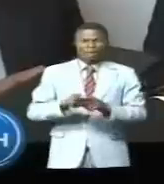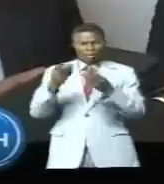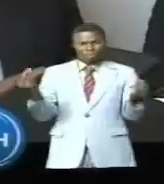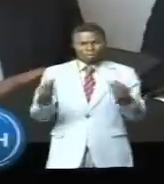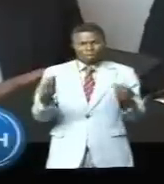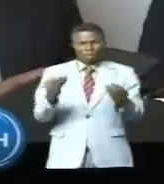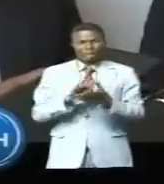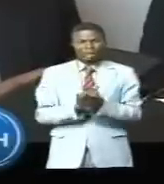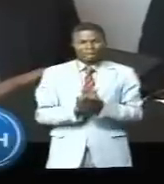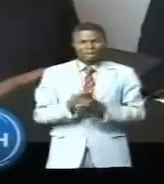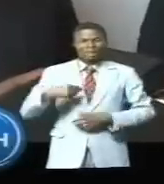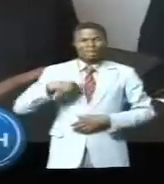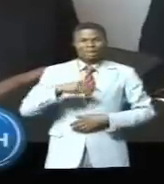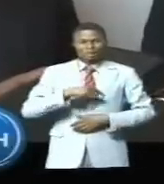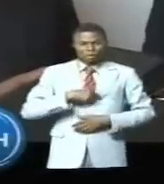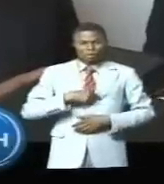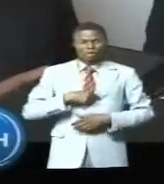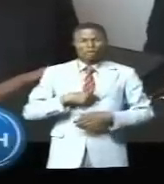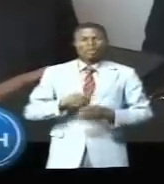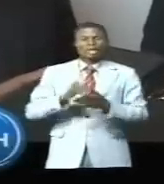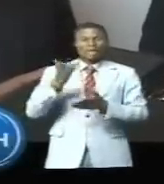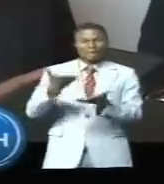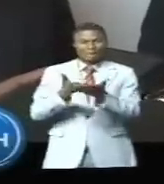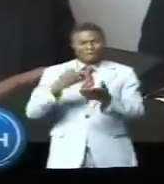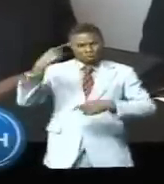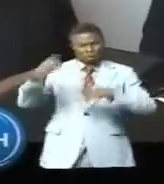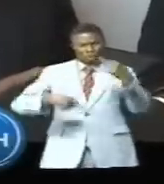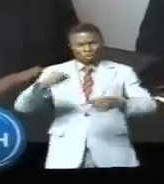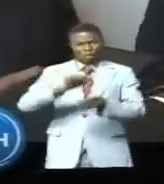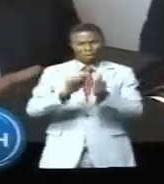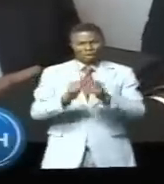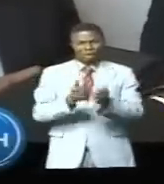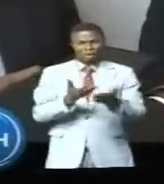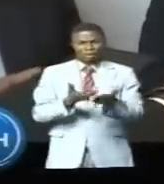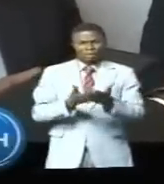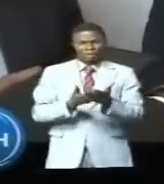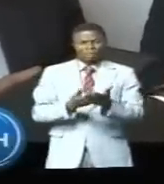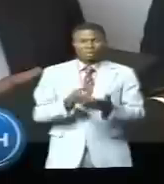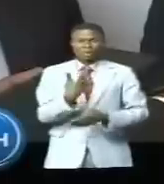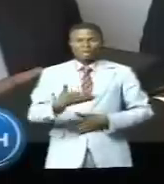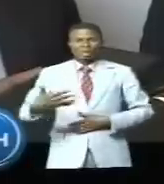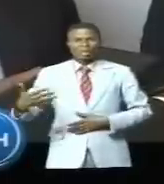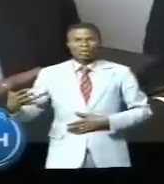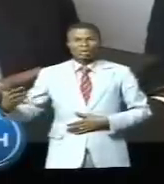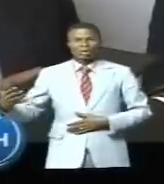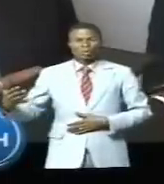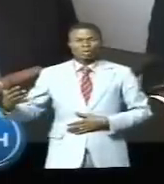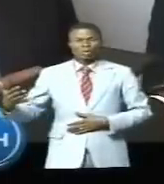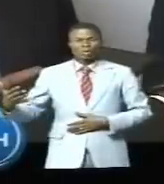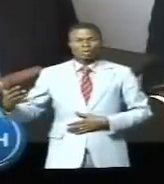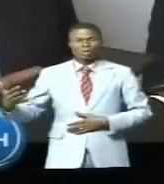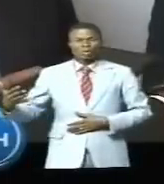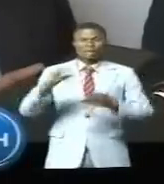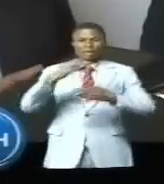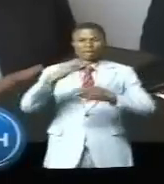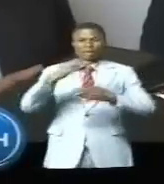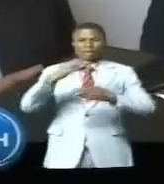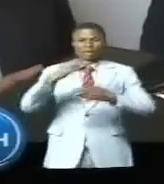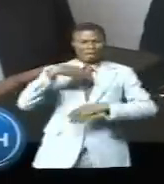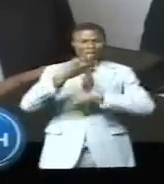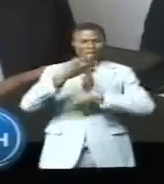plusieurs ministères qui interviennent. Là, nous avons discuté sur les aspects du ministère des Affaires